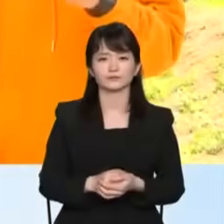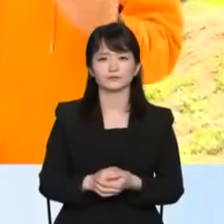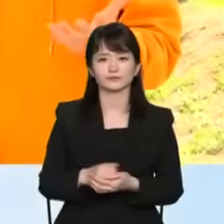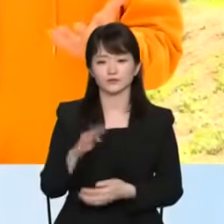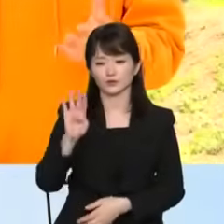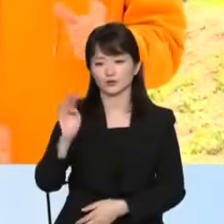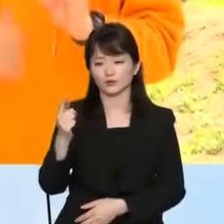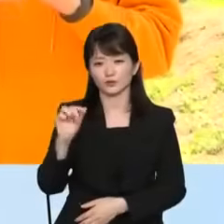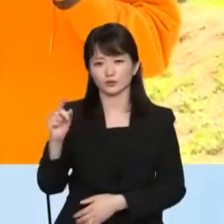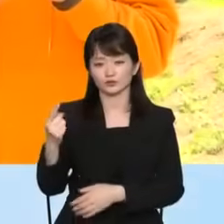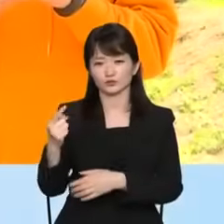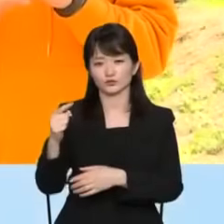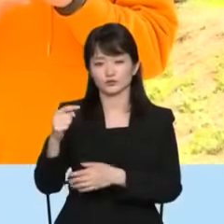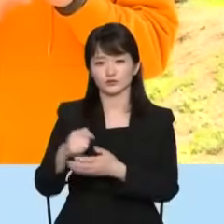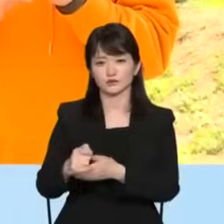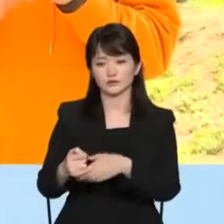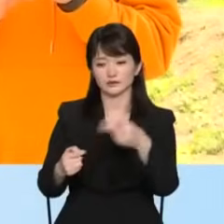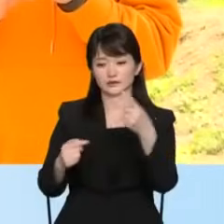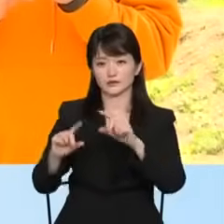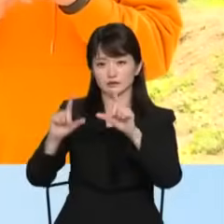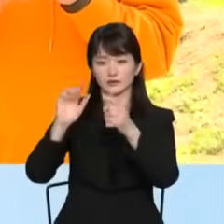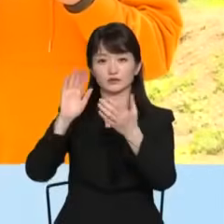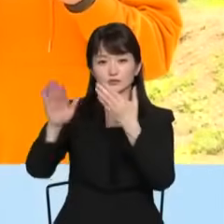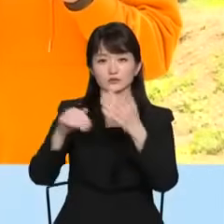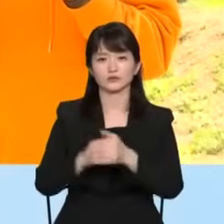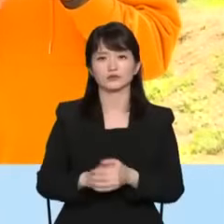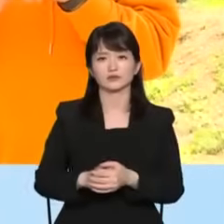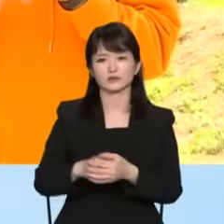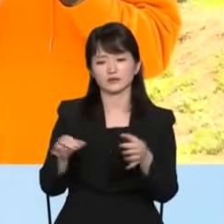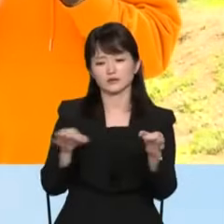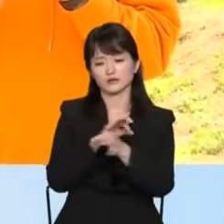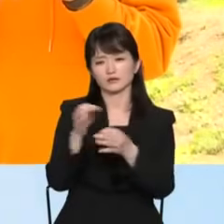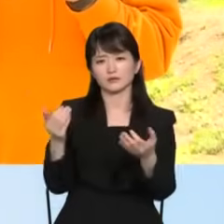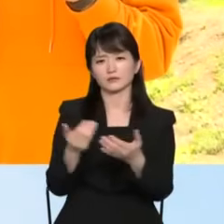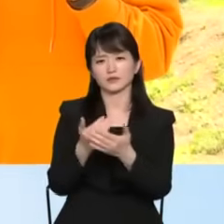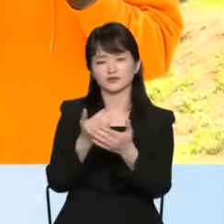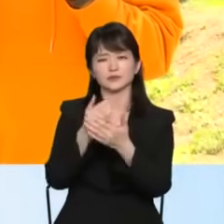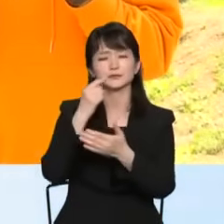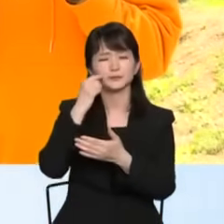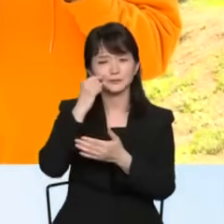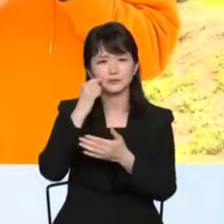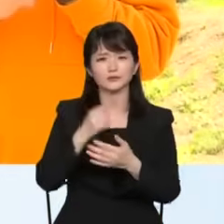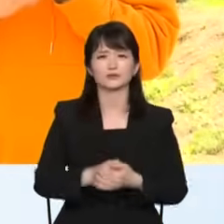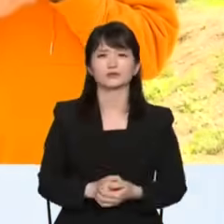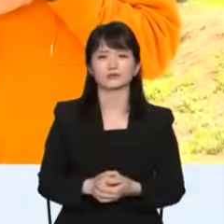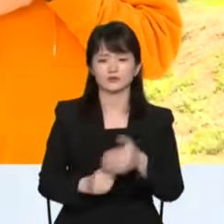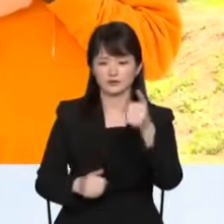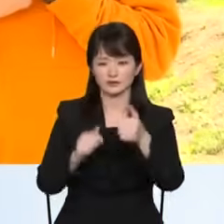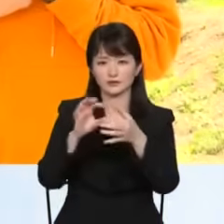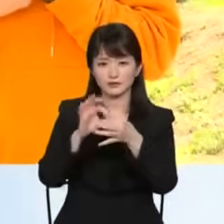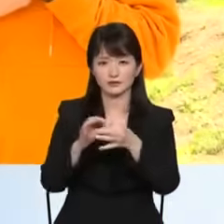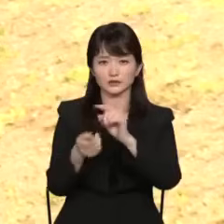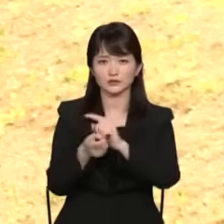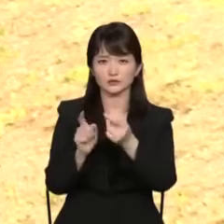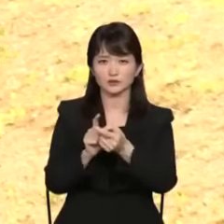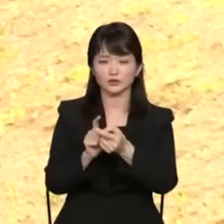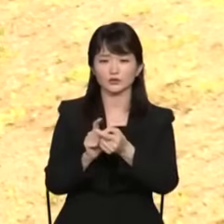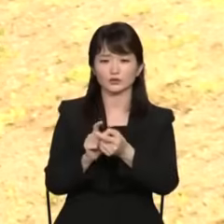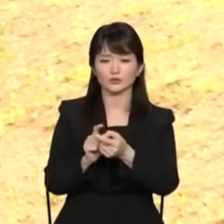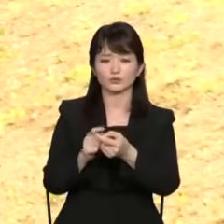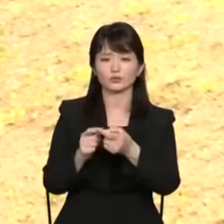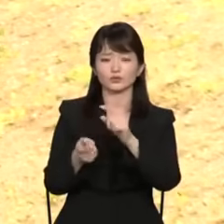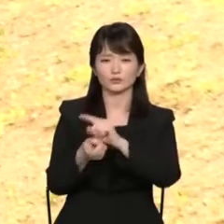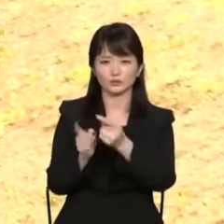2000년대 들어가지고 낙수 경제론이라든지 아니면은 경쟁 교육관이라든지 아니면 상호주의 통일 정책이라든지 이런